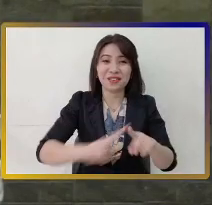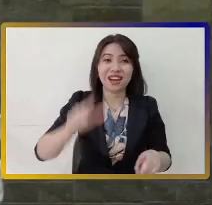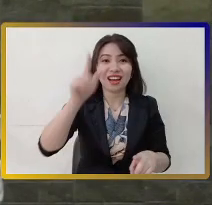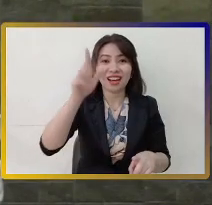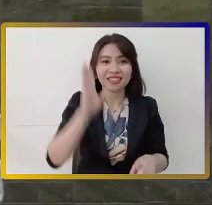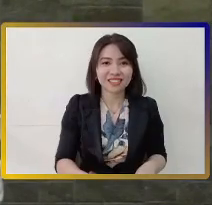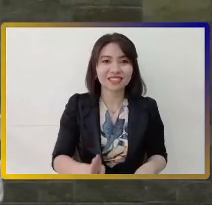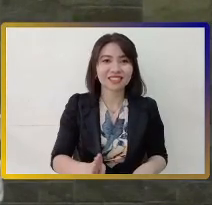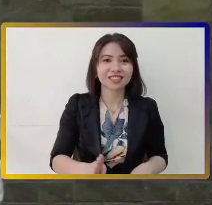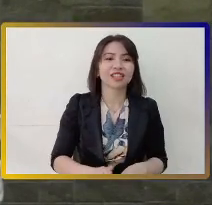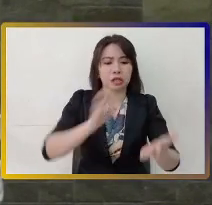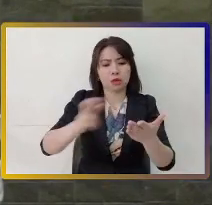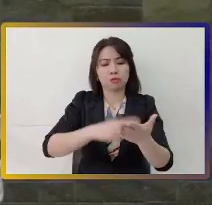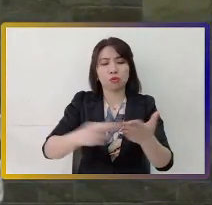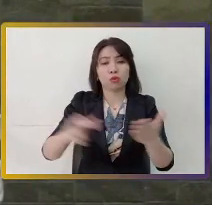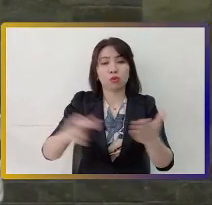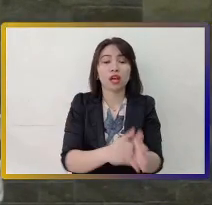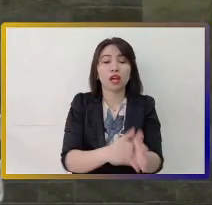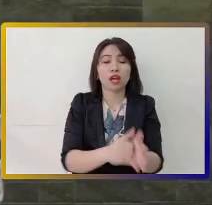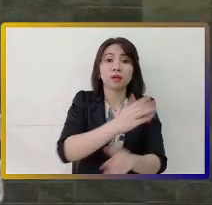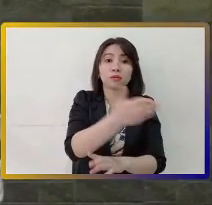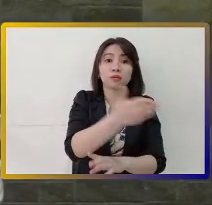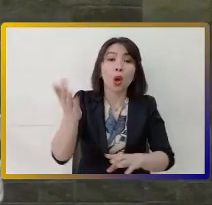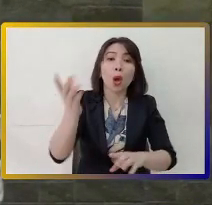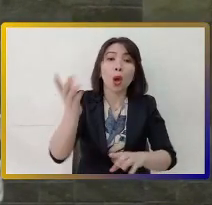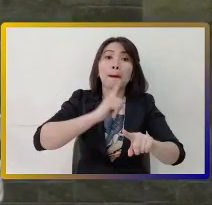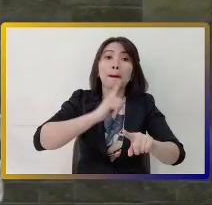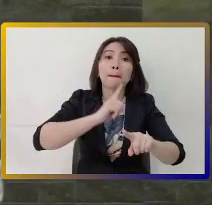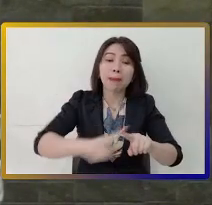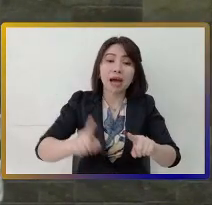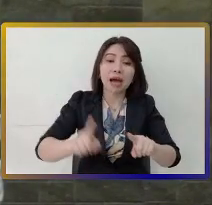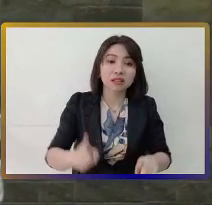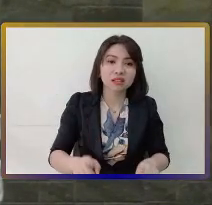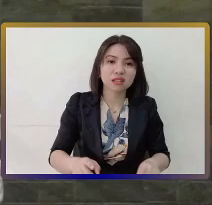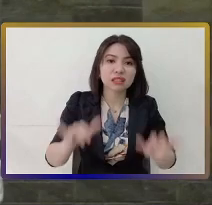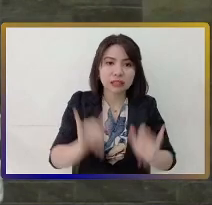is always what we call a collateral damage.